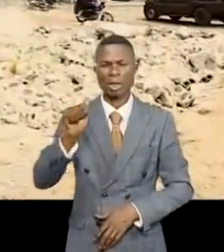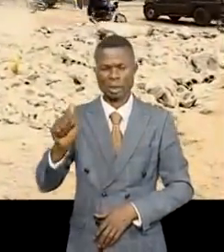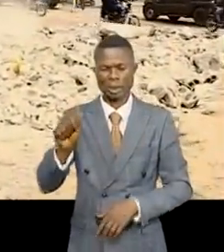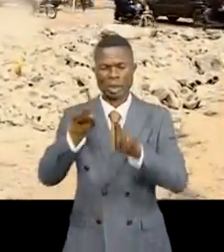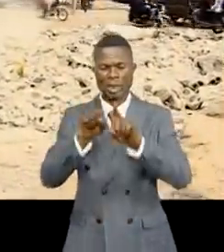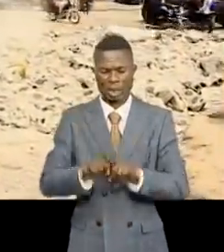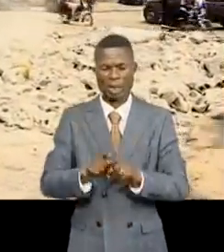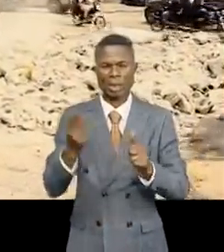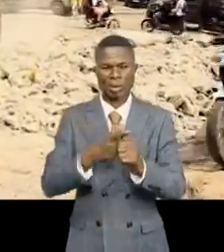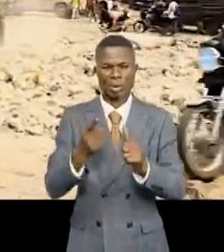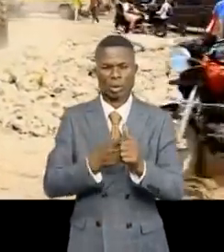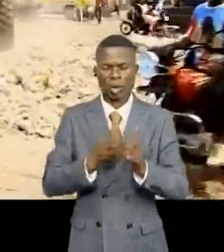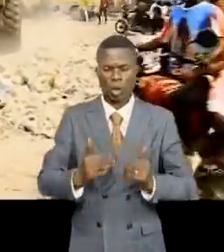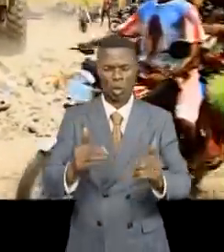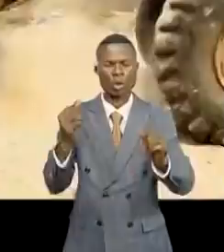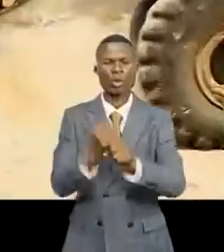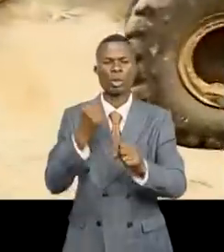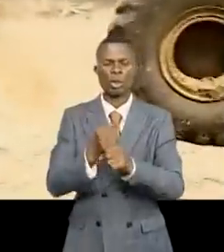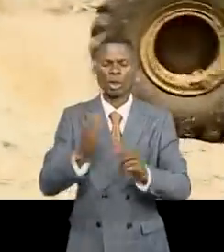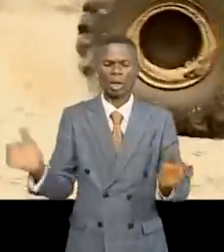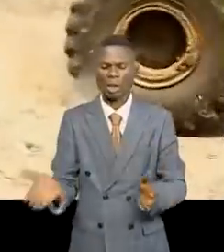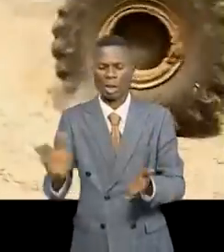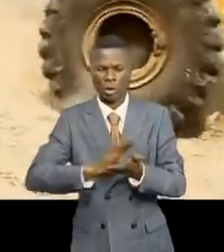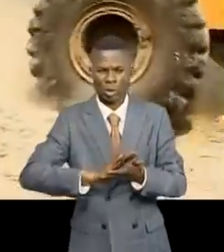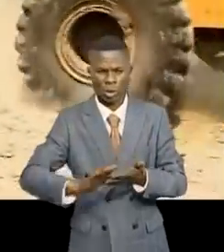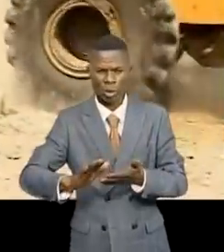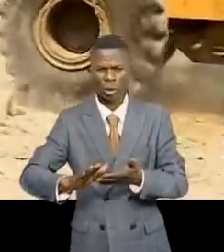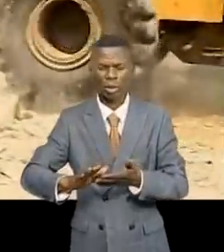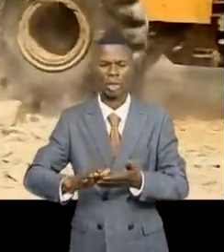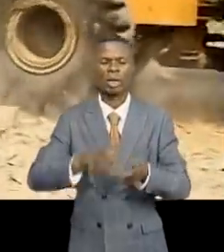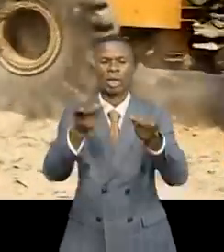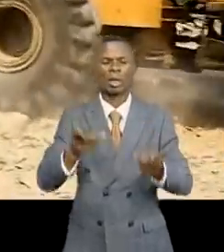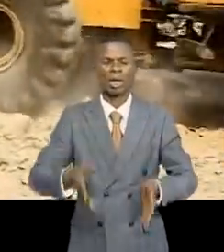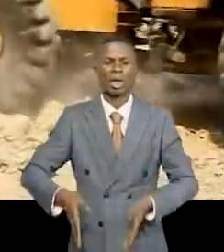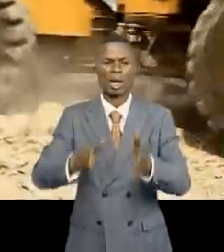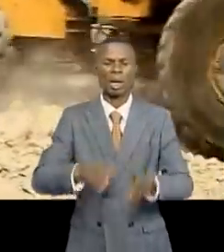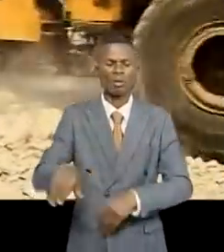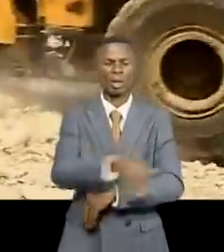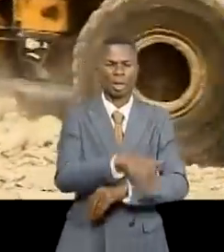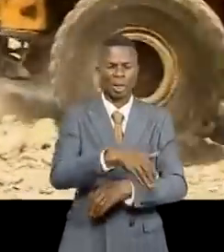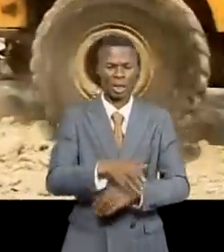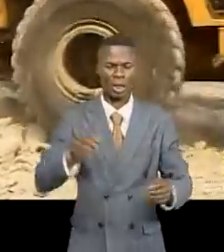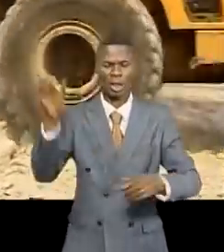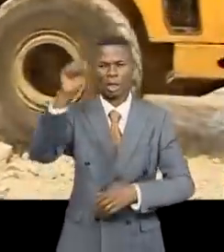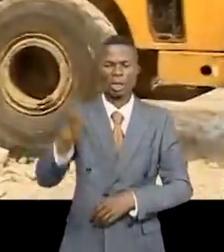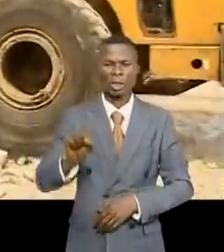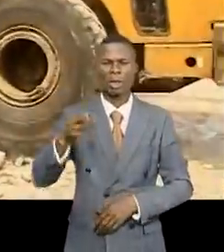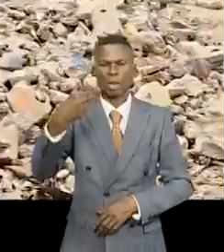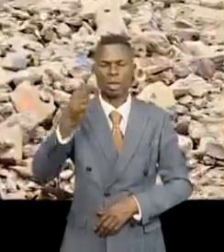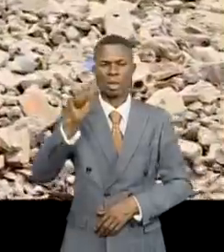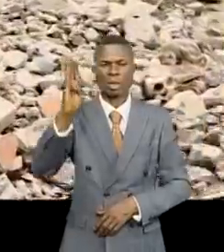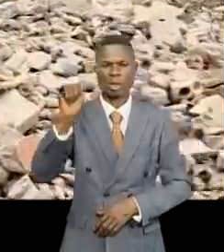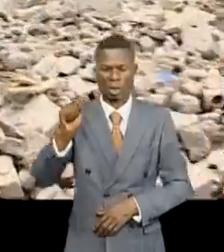aussi et surtout à la poursuite des travaux d'assainissement et des pointes à temps de l'avenue Ngilingiri direction Chaba dans le cadre de